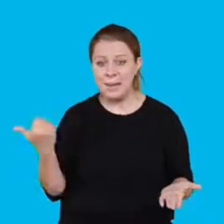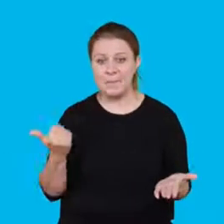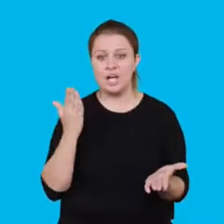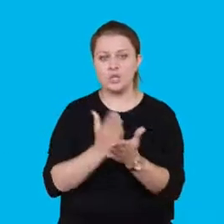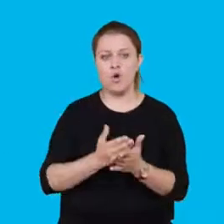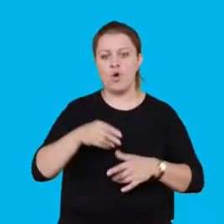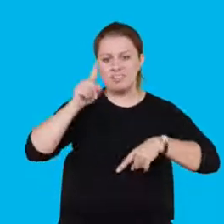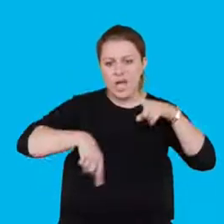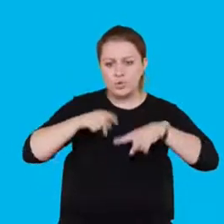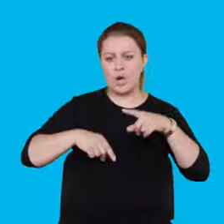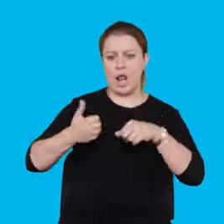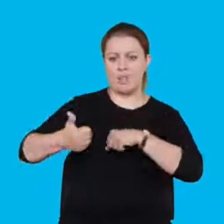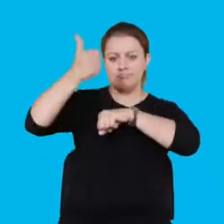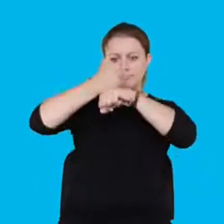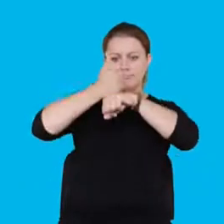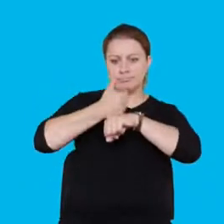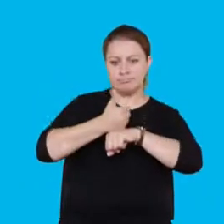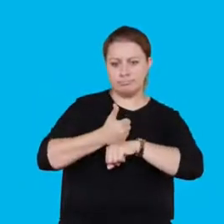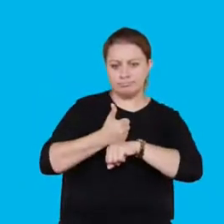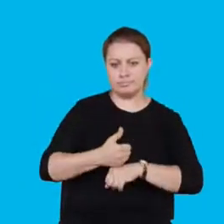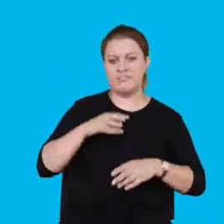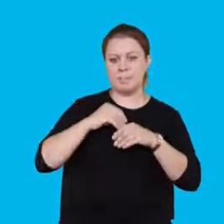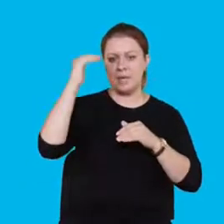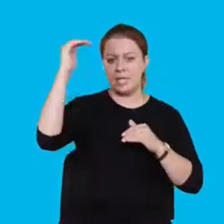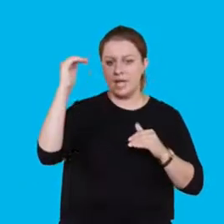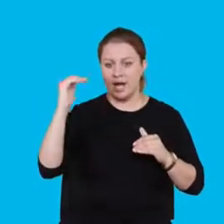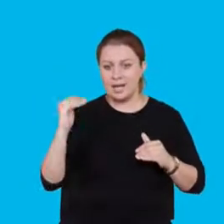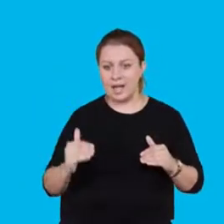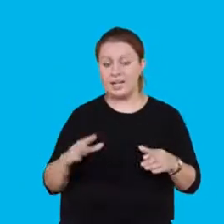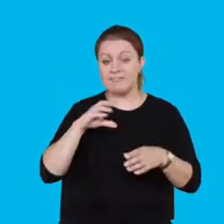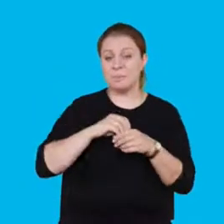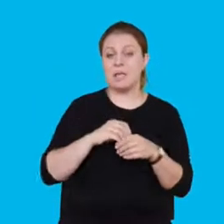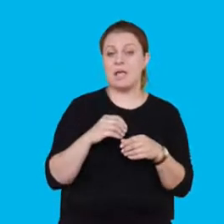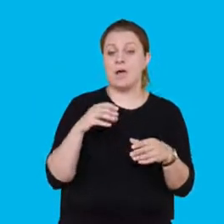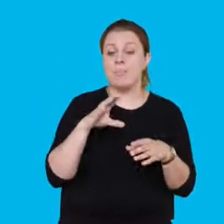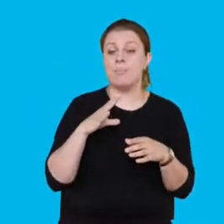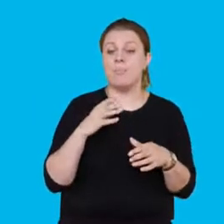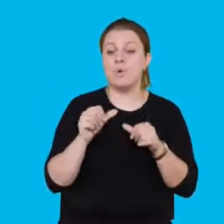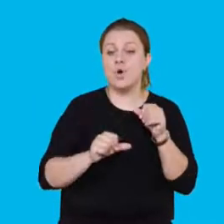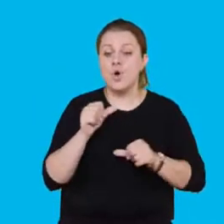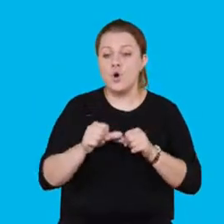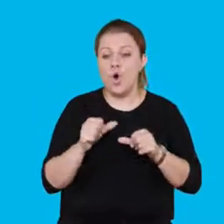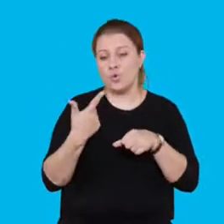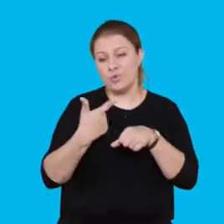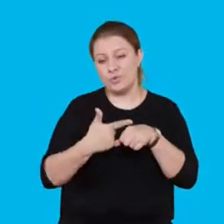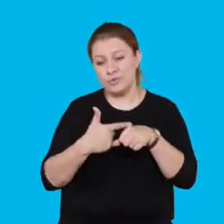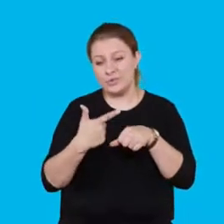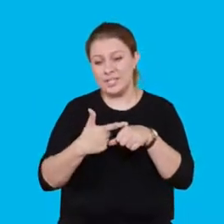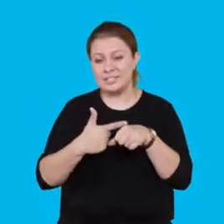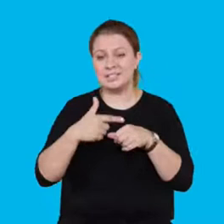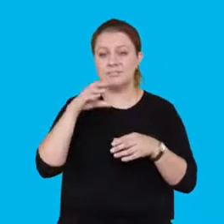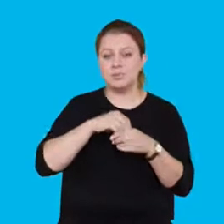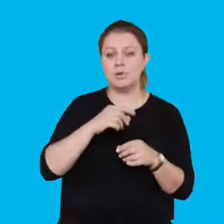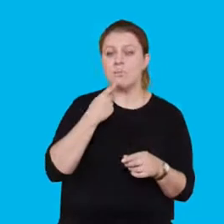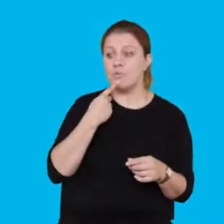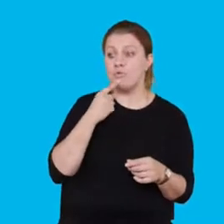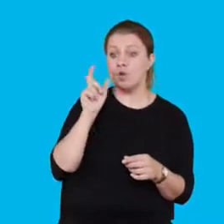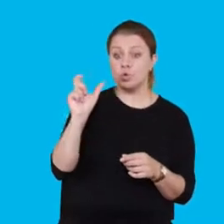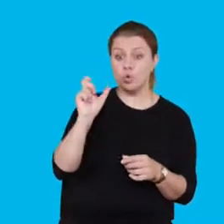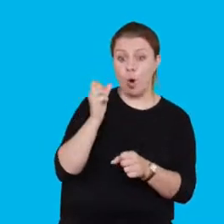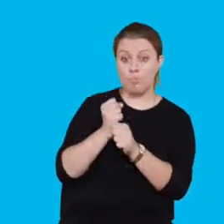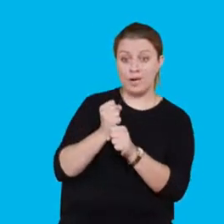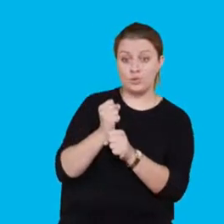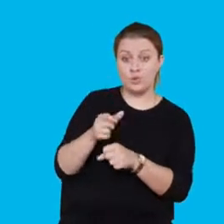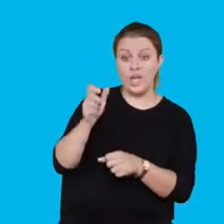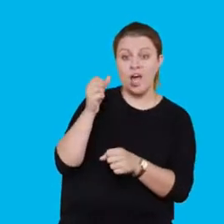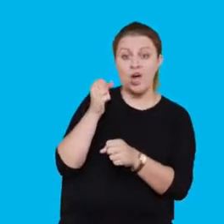oni w latach 20. zwłaszcza, oni w ogóle uważali, że właśnie robotnicy za dużo zarabiają,